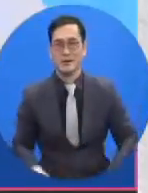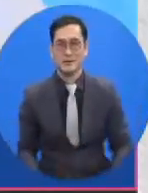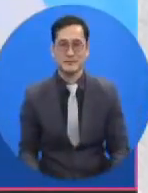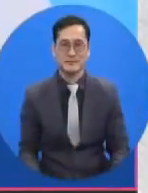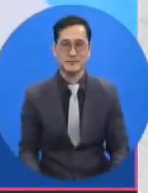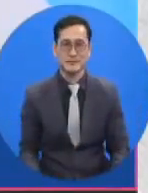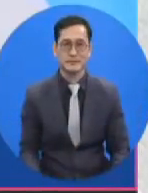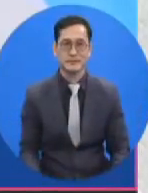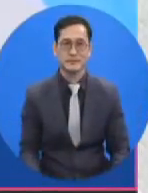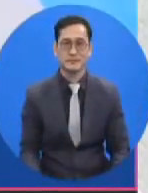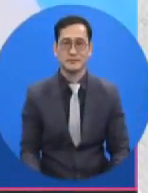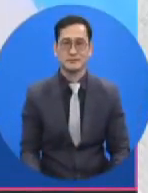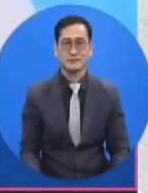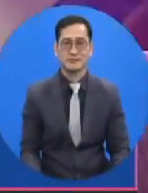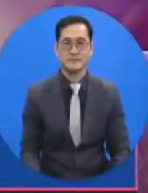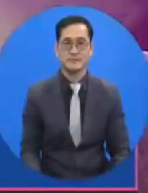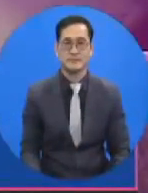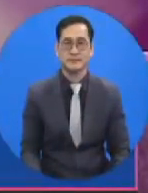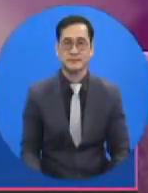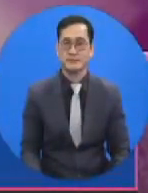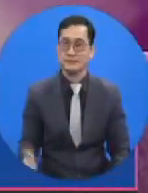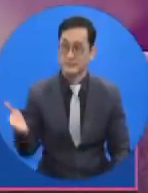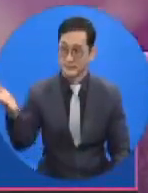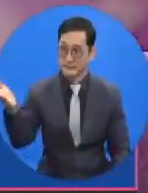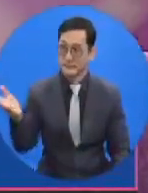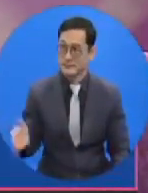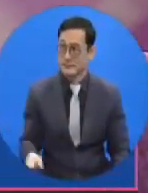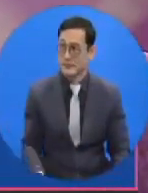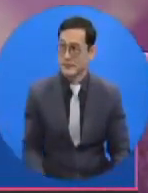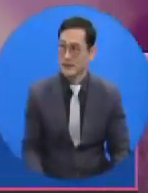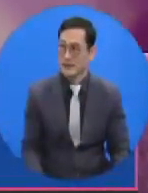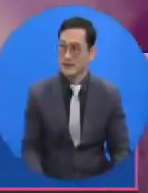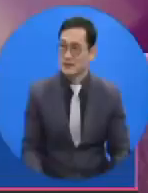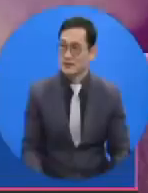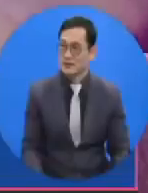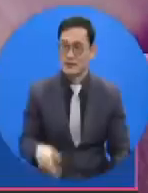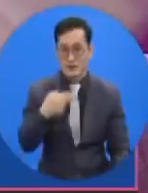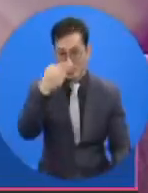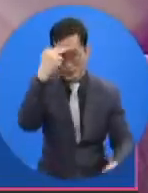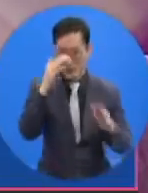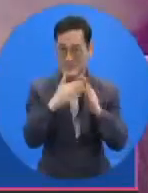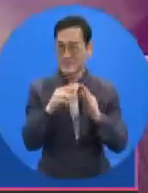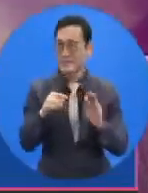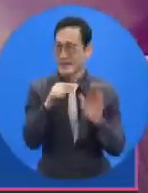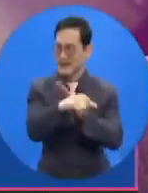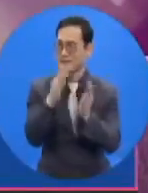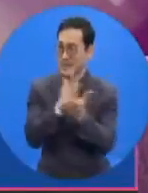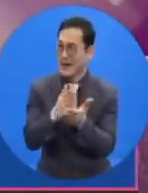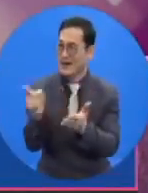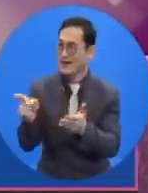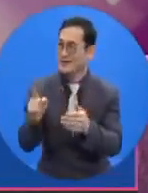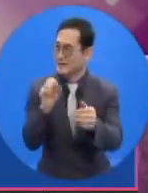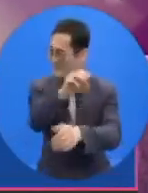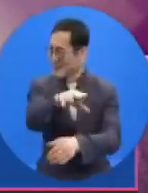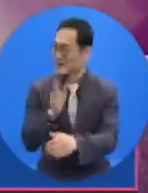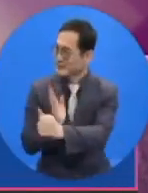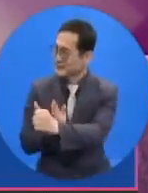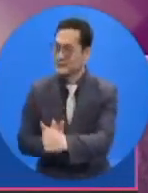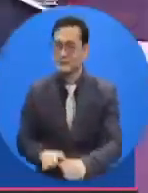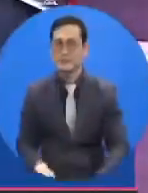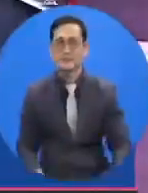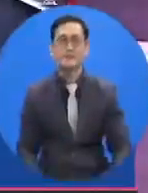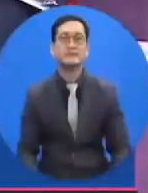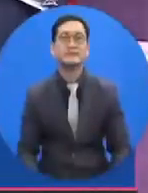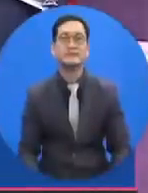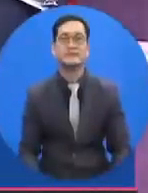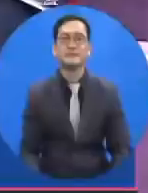일입니다. 청와대에 계시잖아요. 네. 이 기간에는 지금 유흥주점 좀 가지 말라고 한마디 해주세요. 글쎄 말이야, 아까 제가 그 얘기를 하려고 했어요. 두 분이 좀 세게 얘기를